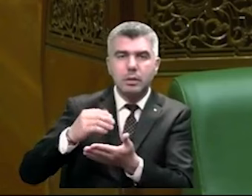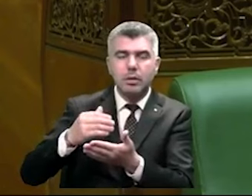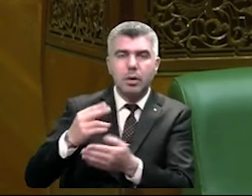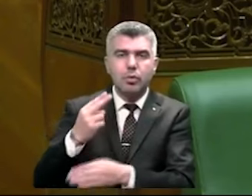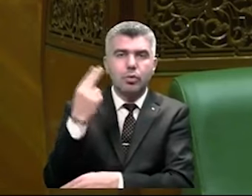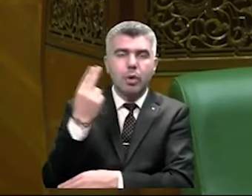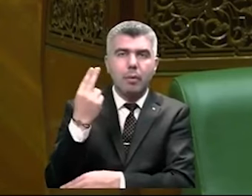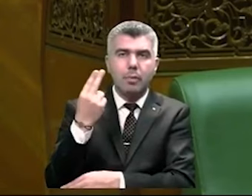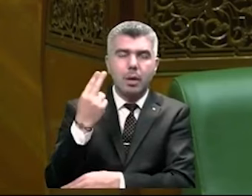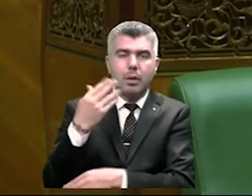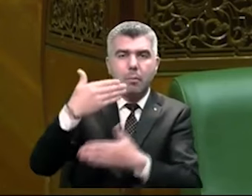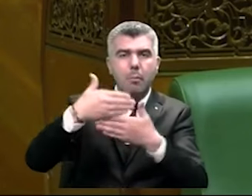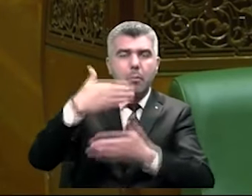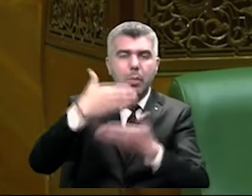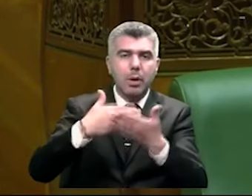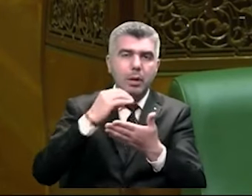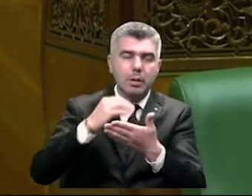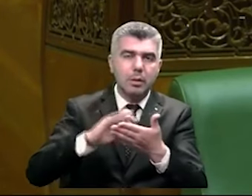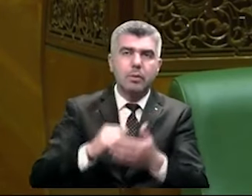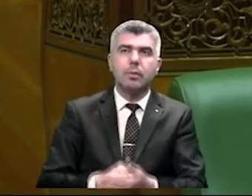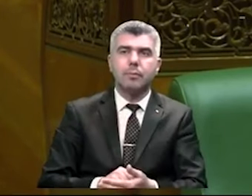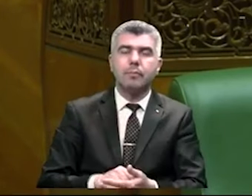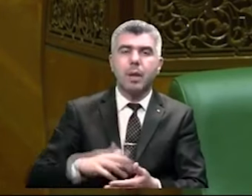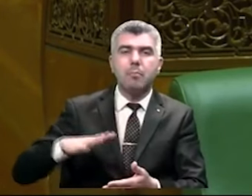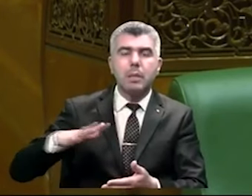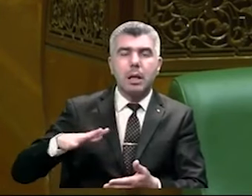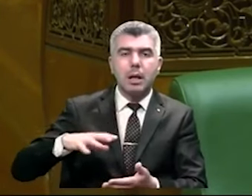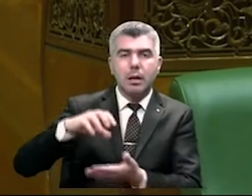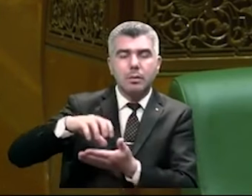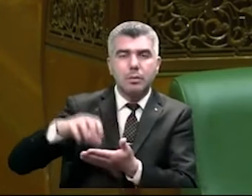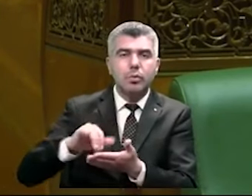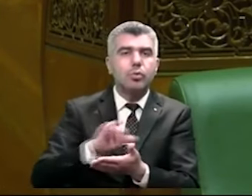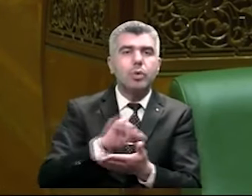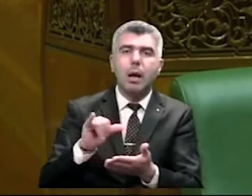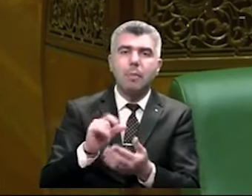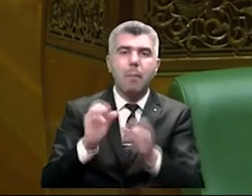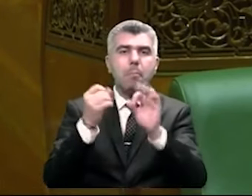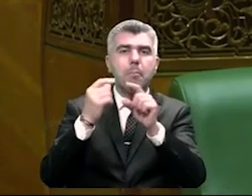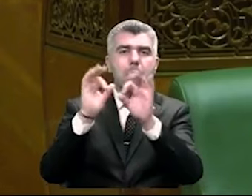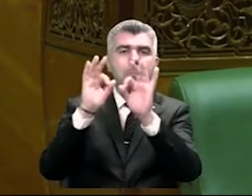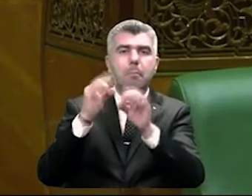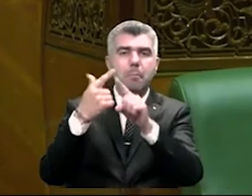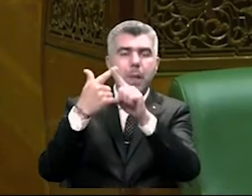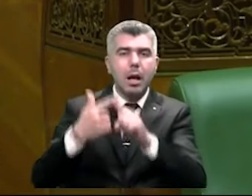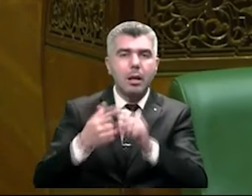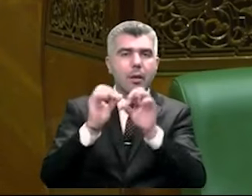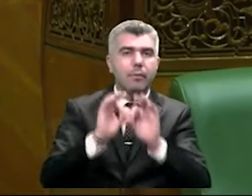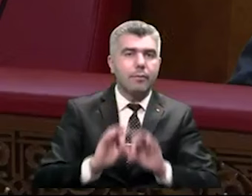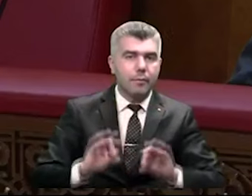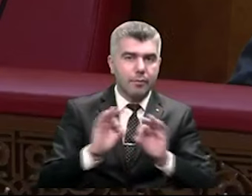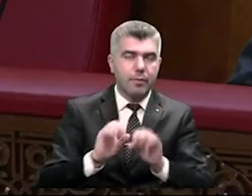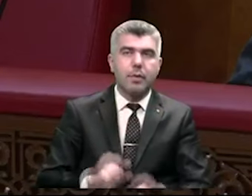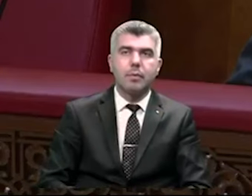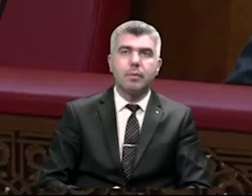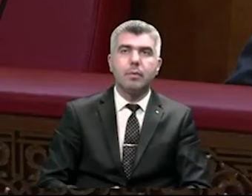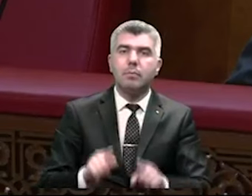الانويه الجامعيه يمينا ويسارا في المدن والاقاليم دون موارد ماليه خاصه بذلك فقط من اجل